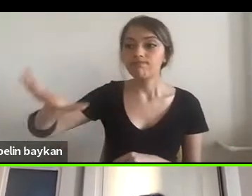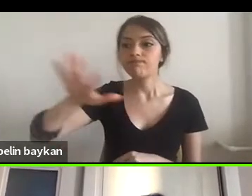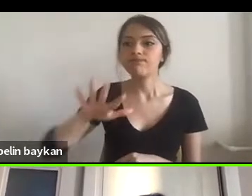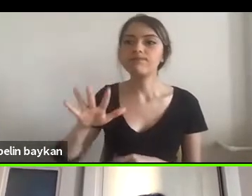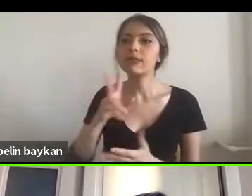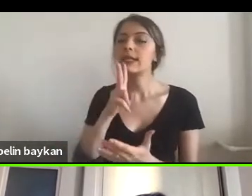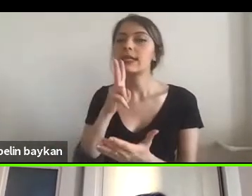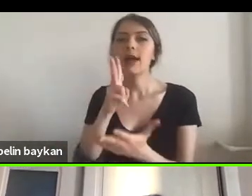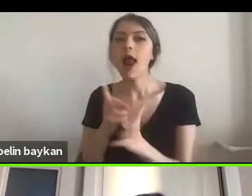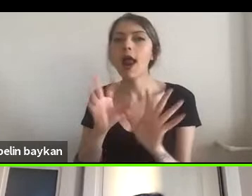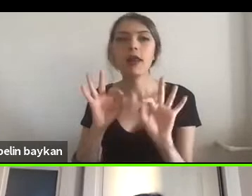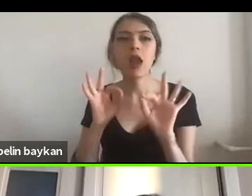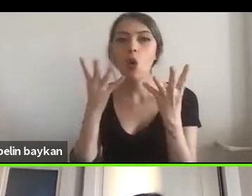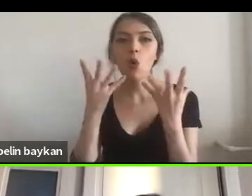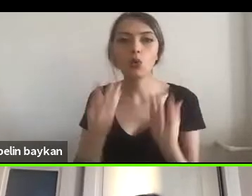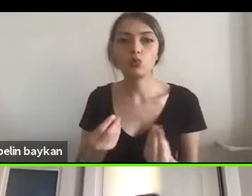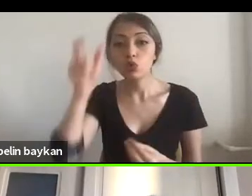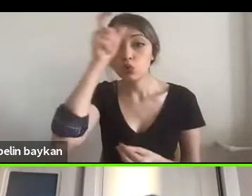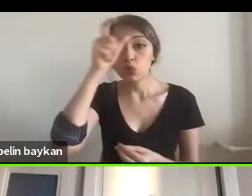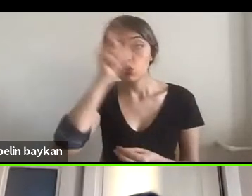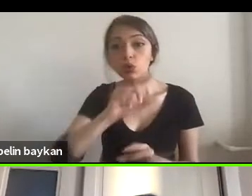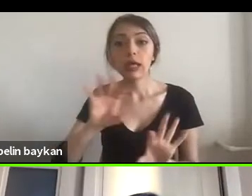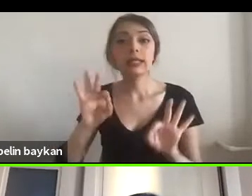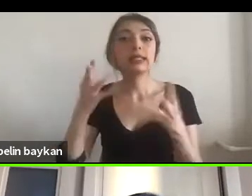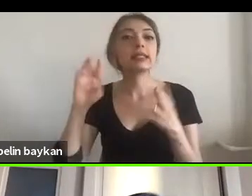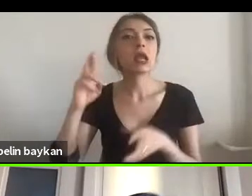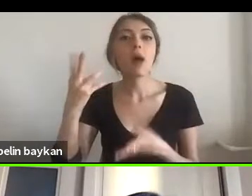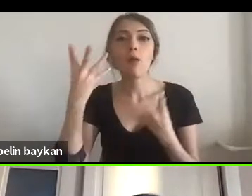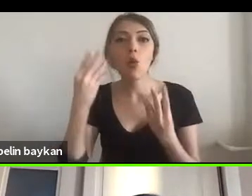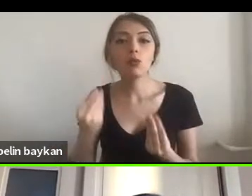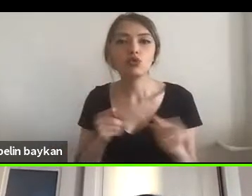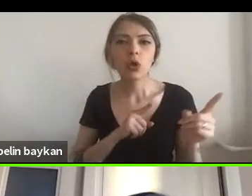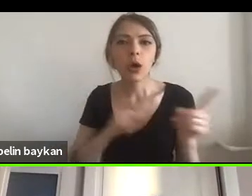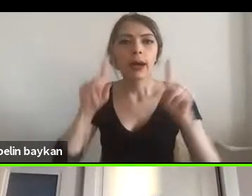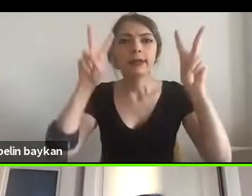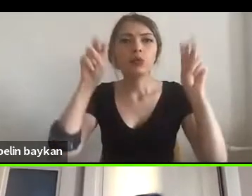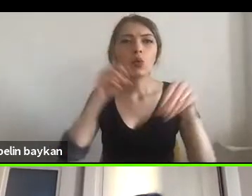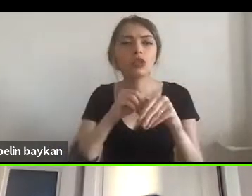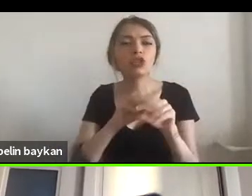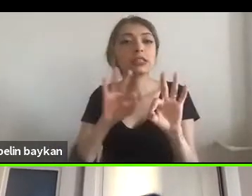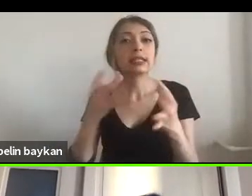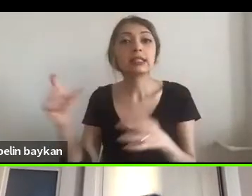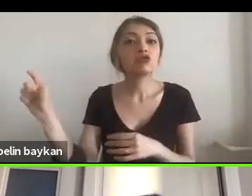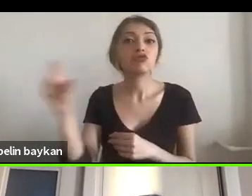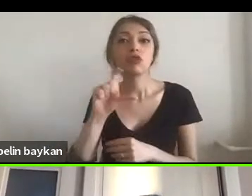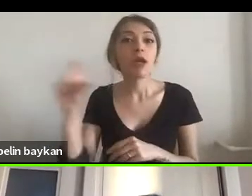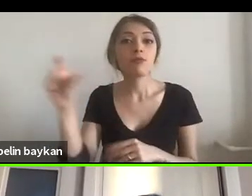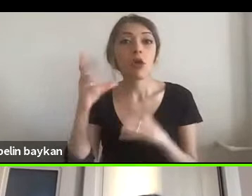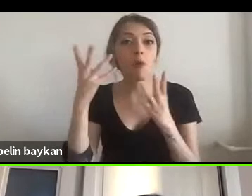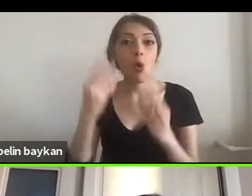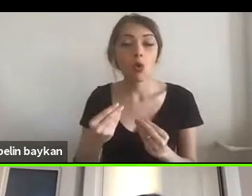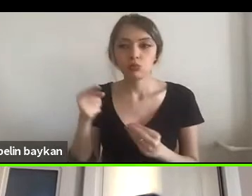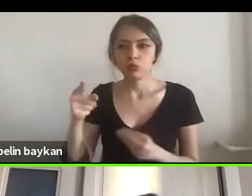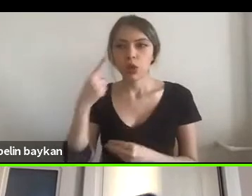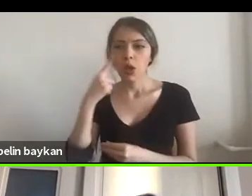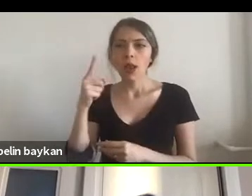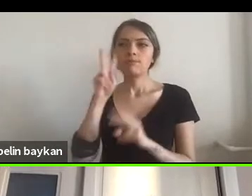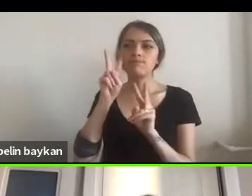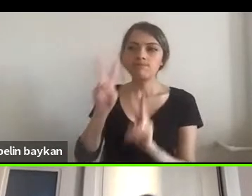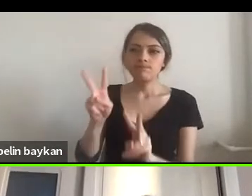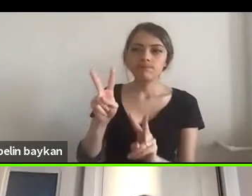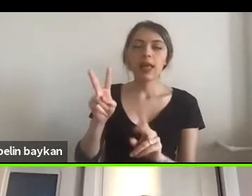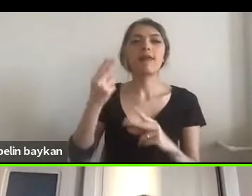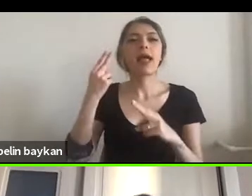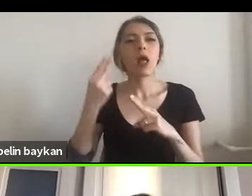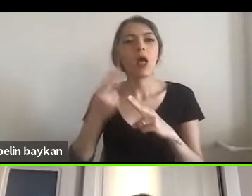zaman Türkiye nasıl bir raporlama yapmış, hangi konulara nasıl açıklamalar getirmiş. Bu çerçevede bir taslak rapor hazırladık ve bu